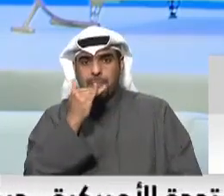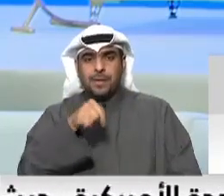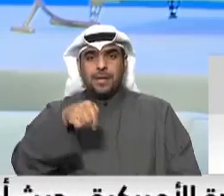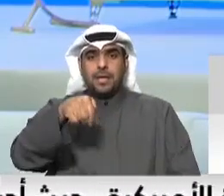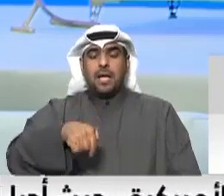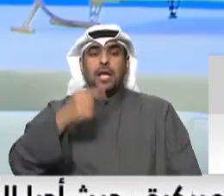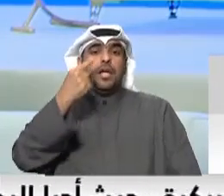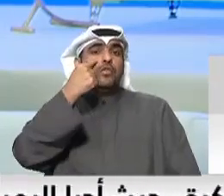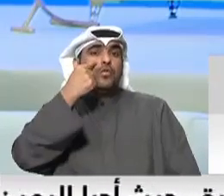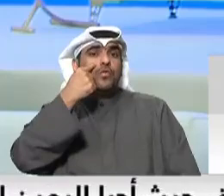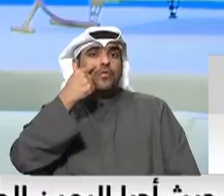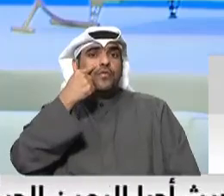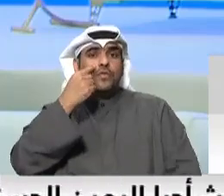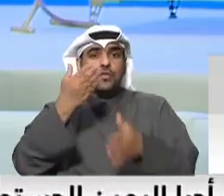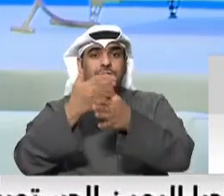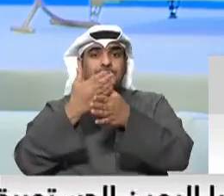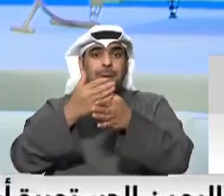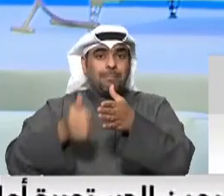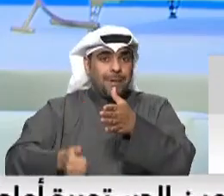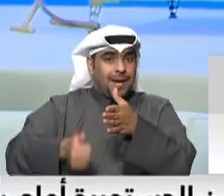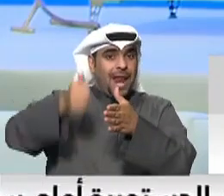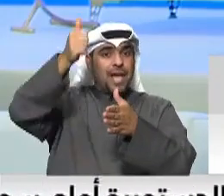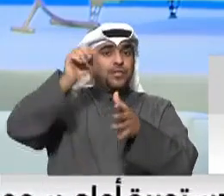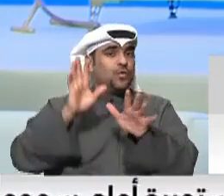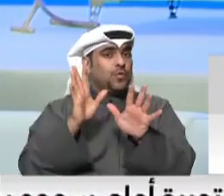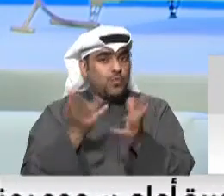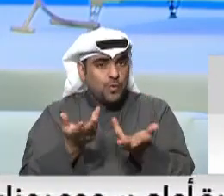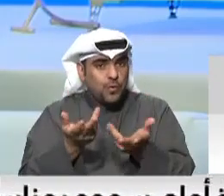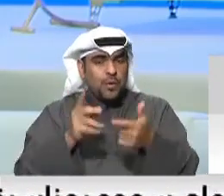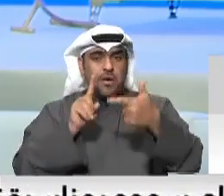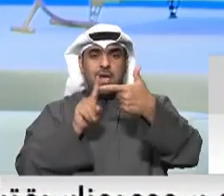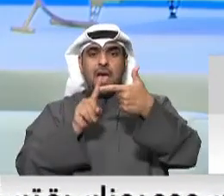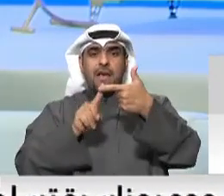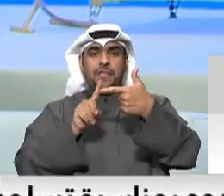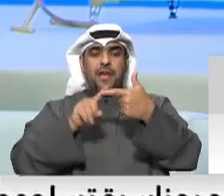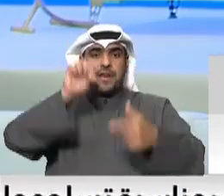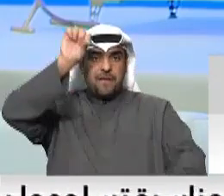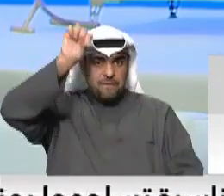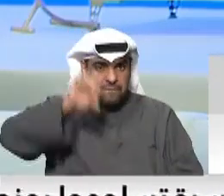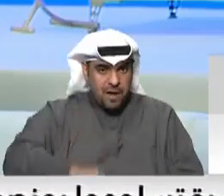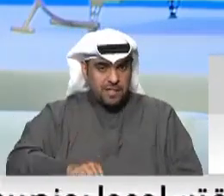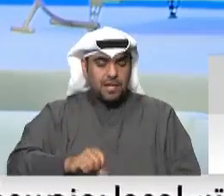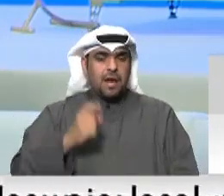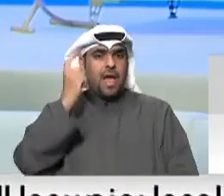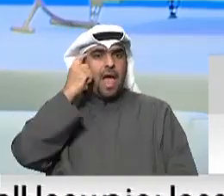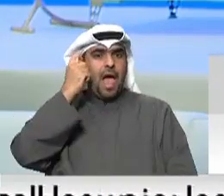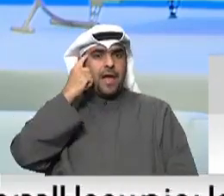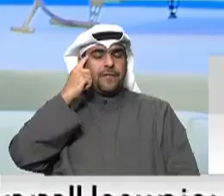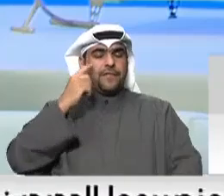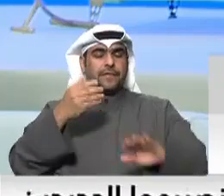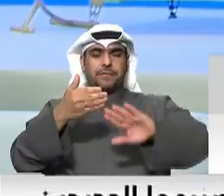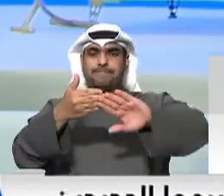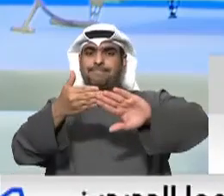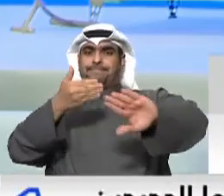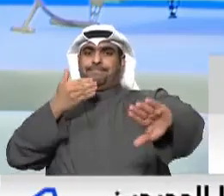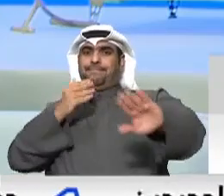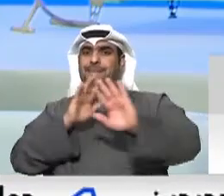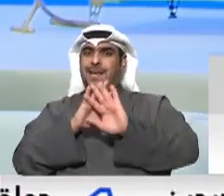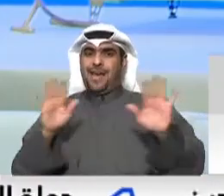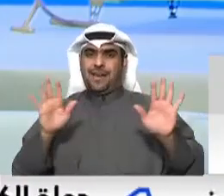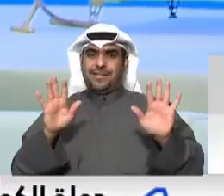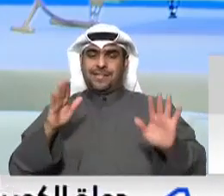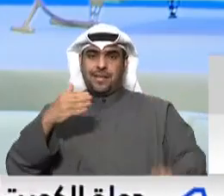لكي نعزز عملية النجاح ونحاول أن نتجنب الفشل. طبعا في المستقبل احنا يجب أن نركز